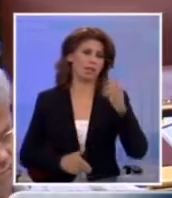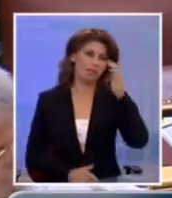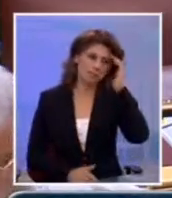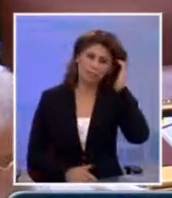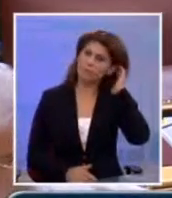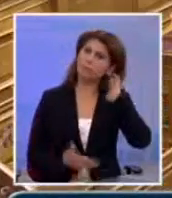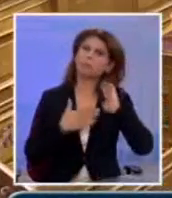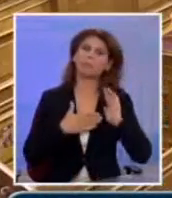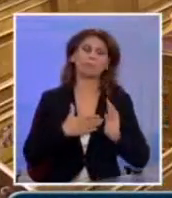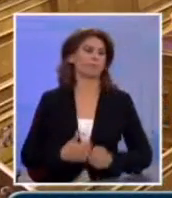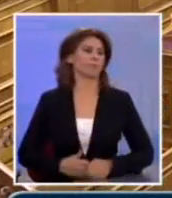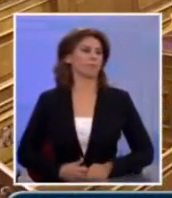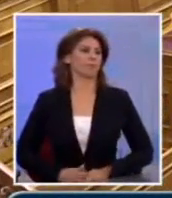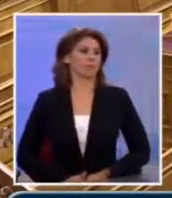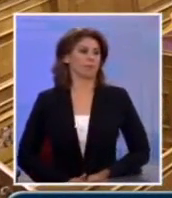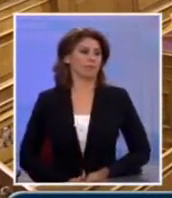Ευχαριστώ.